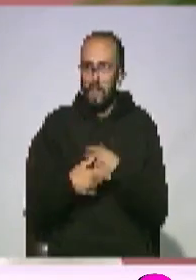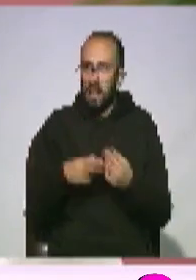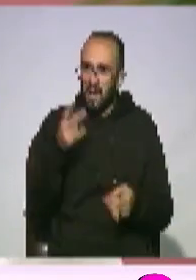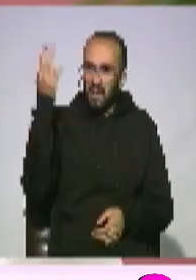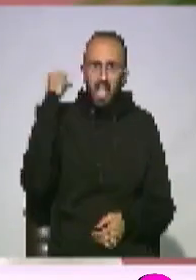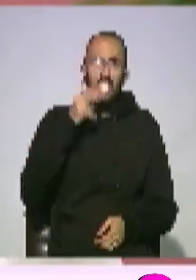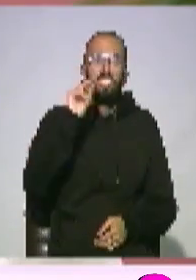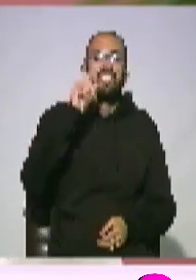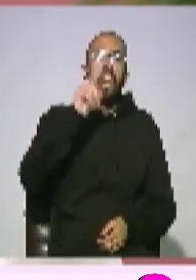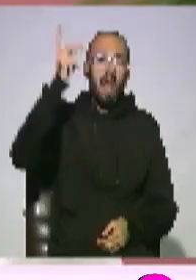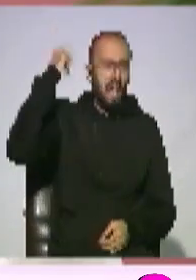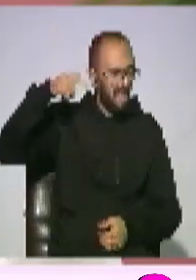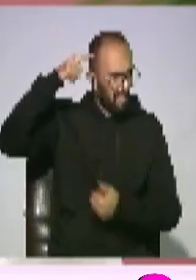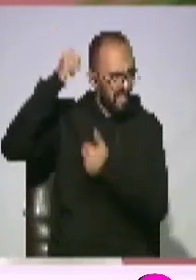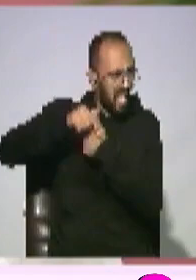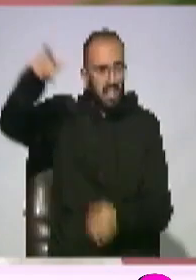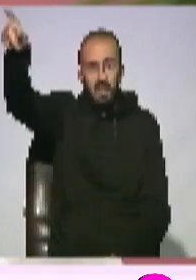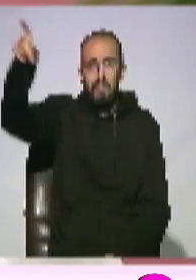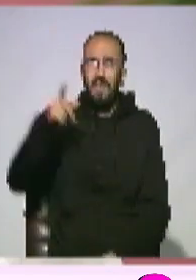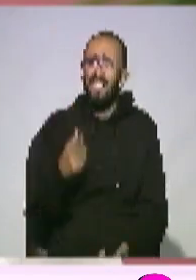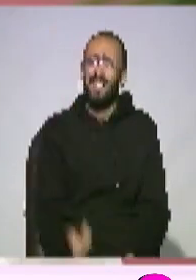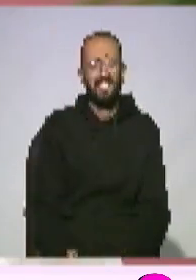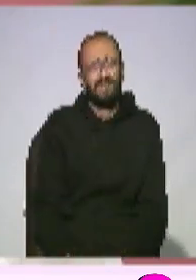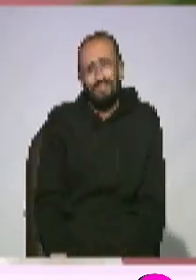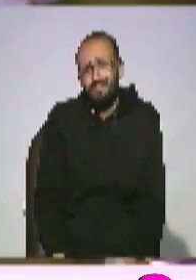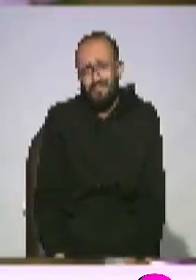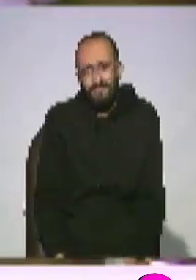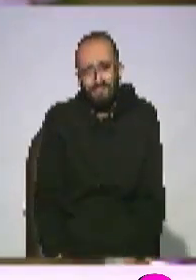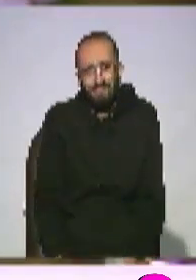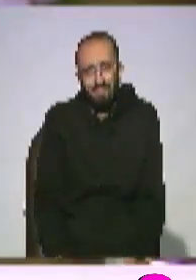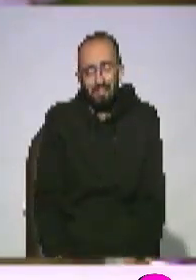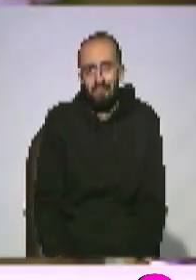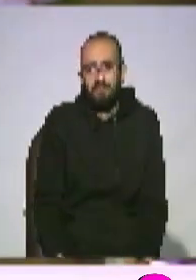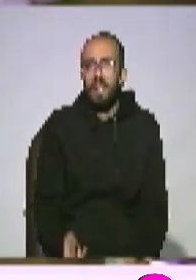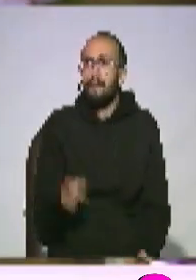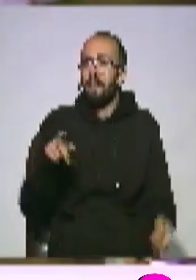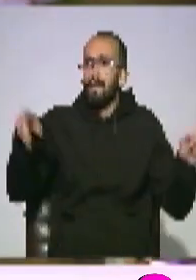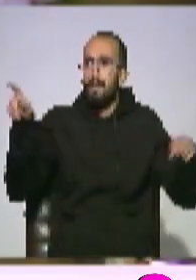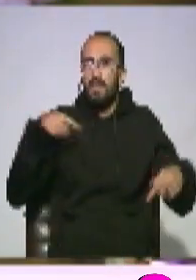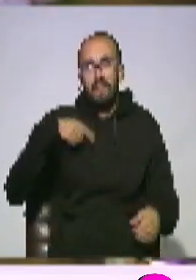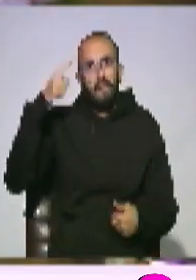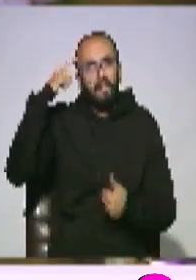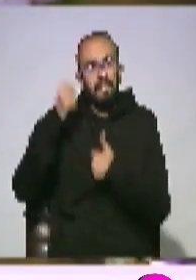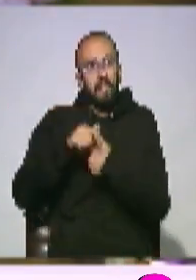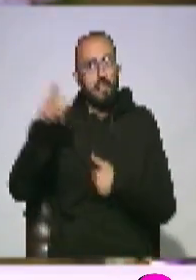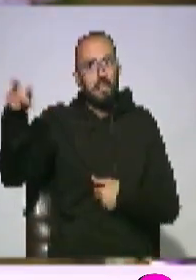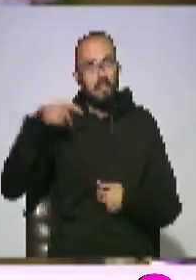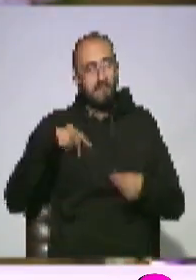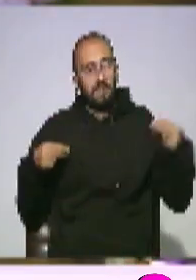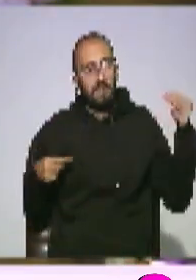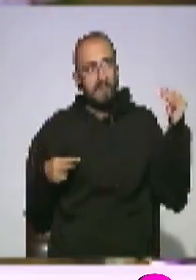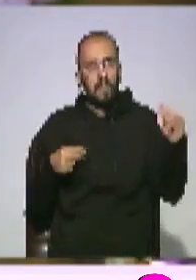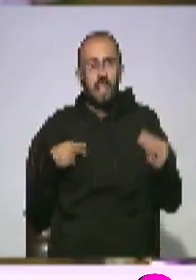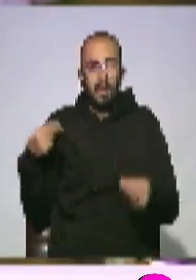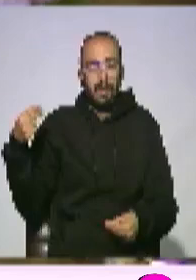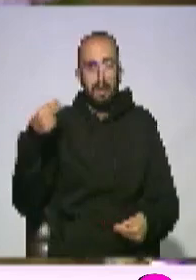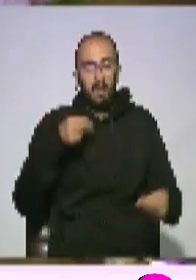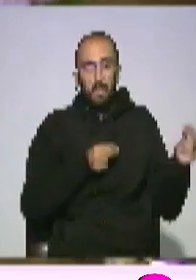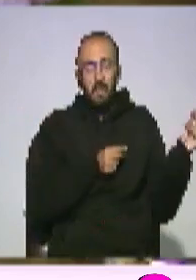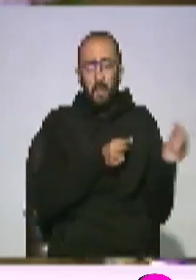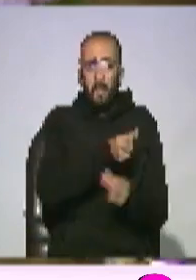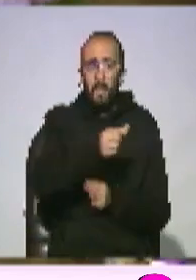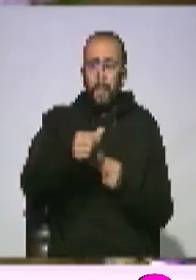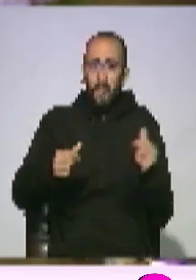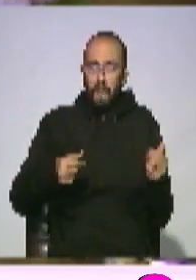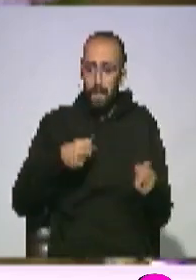سنه قالوا لي كلمه زعلتني، اصل من 30 سنه. فتلاقي في قطيعه بين الناس دي وبعضها. يعني ده ينطبع ان انا مش عايز الاولاد مثلا، مش